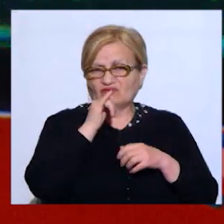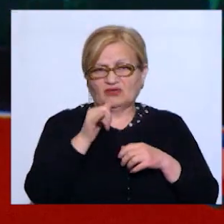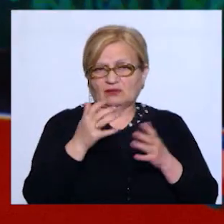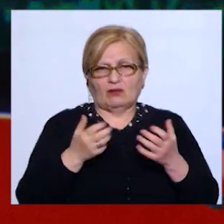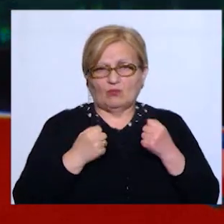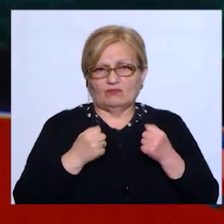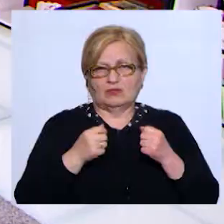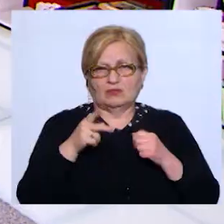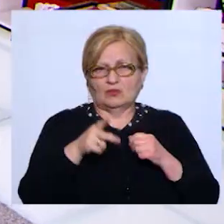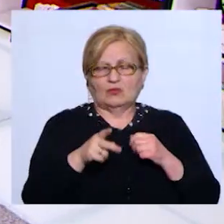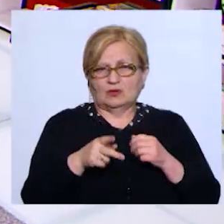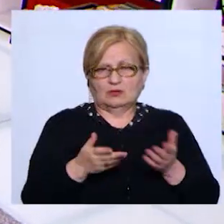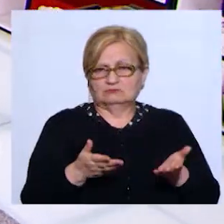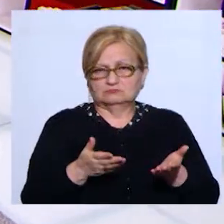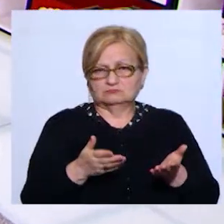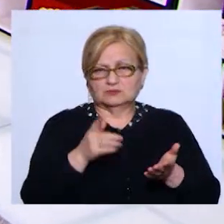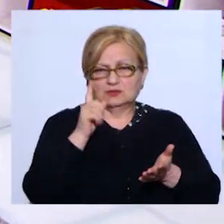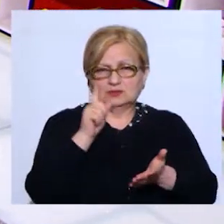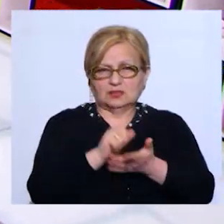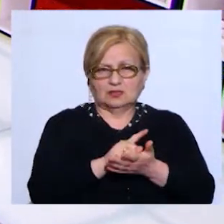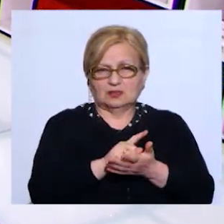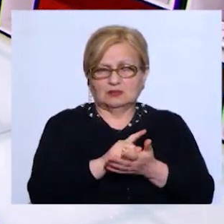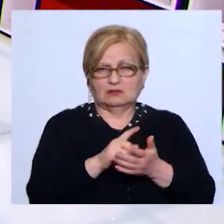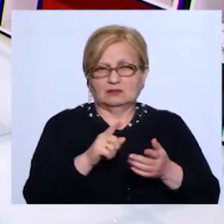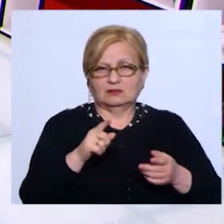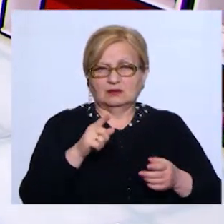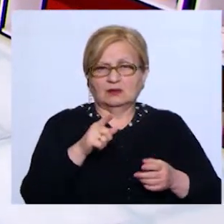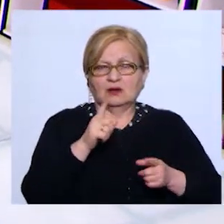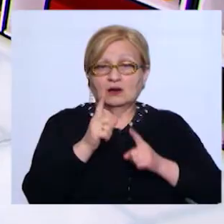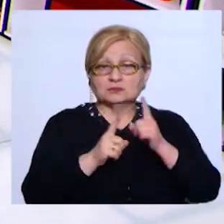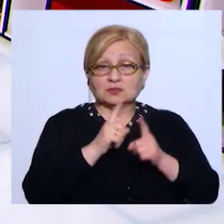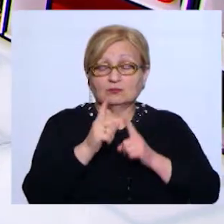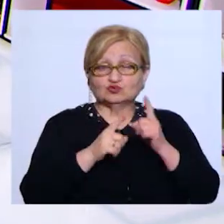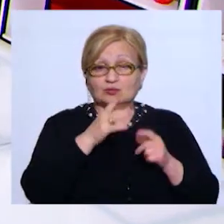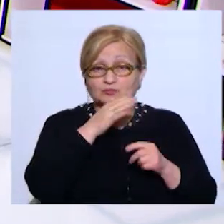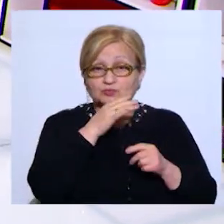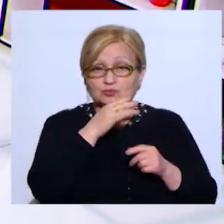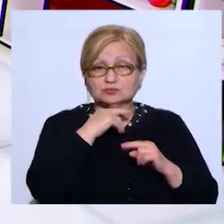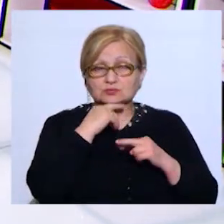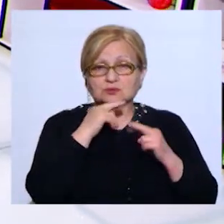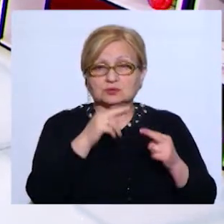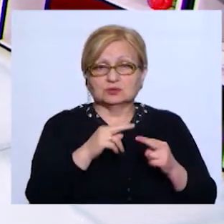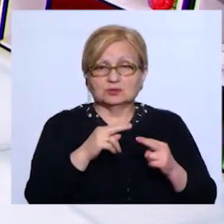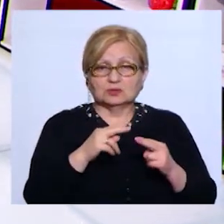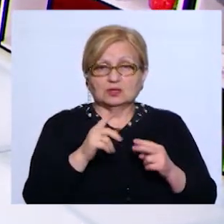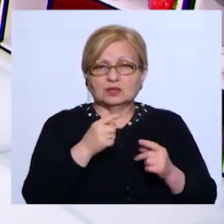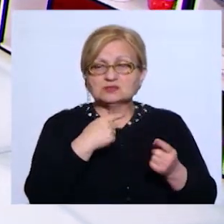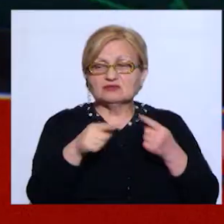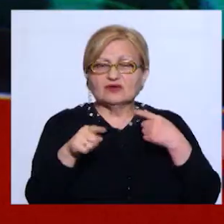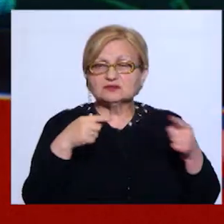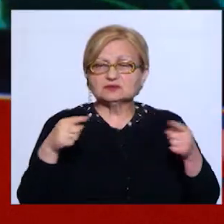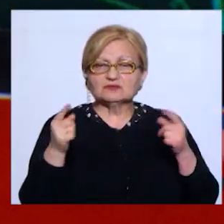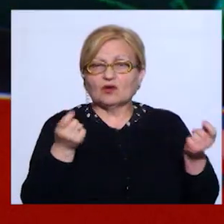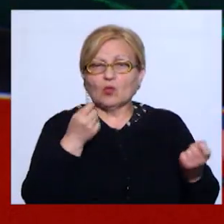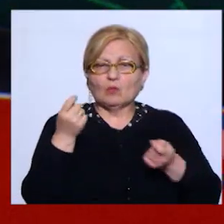ვერანაირად 2000 ლარი, ხო? ანუ აუცილებელია მონაცემების დამუშავების დროს ძალიან ბევრი კომპონენტი გავითვალისწინოთ